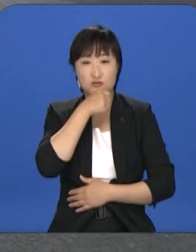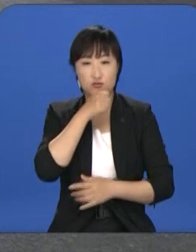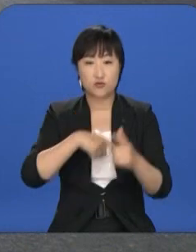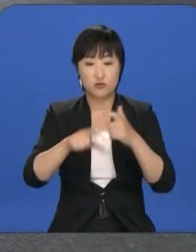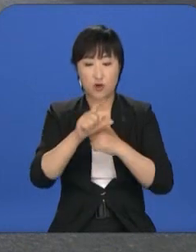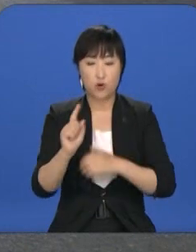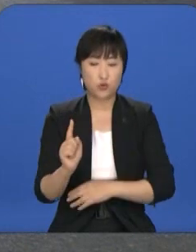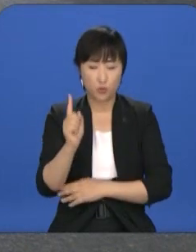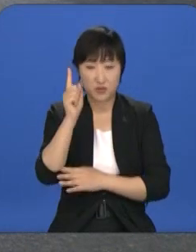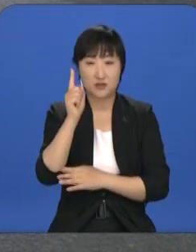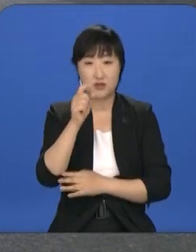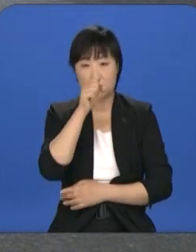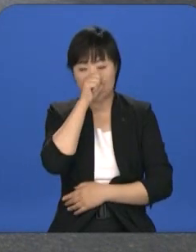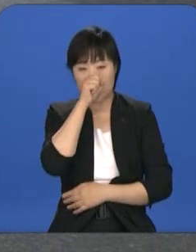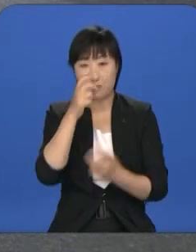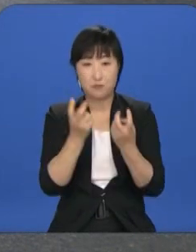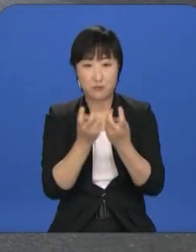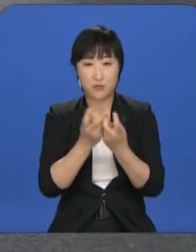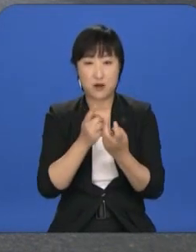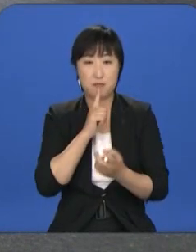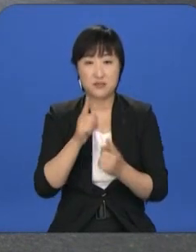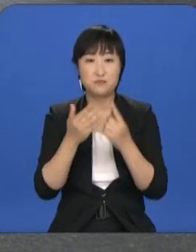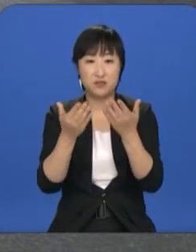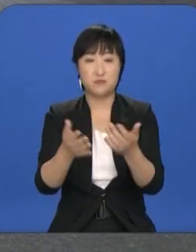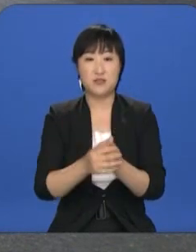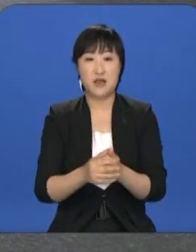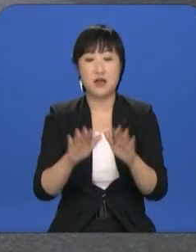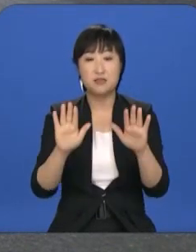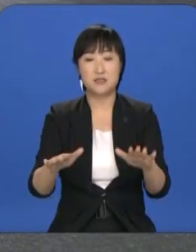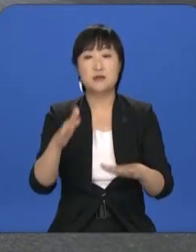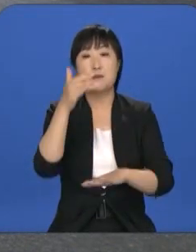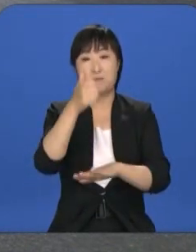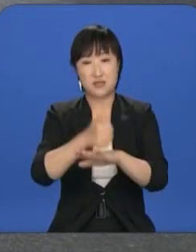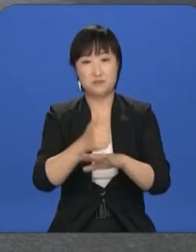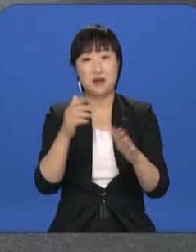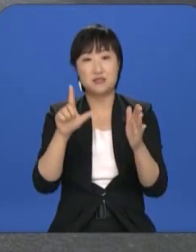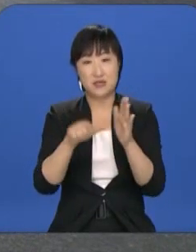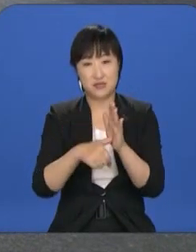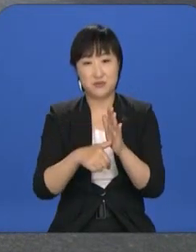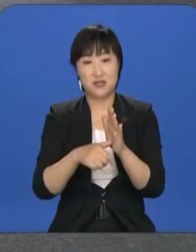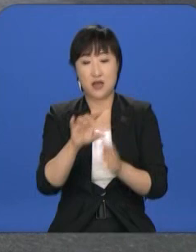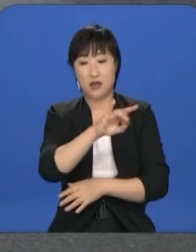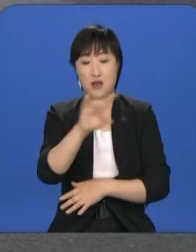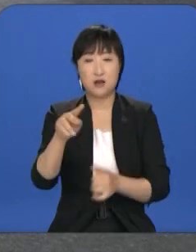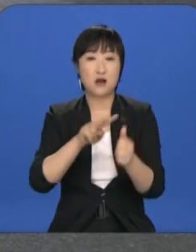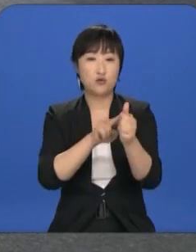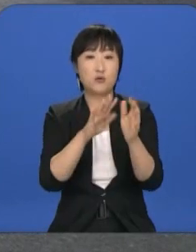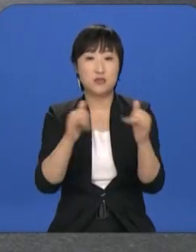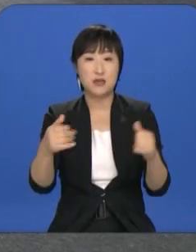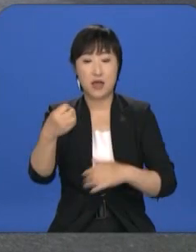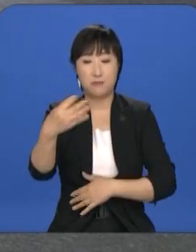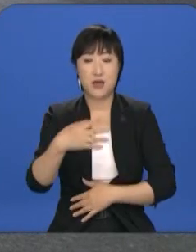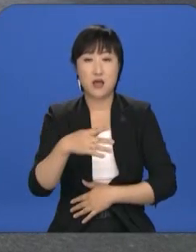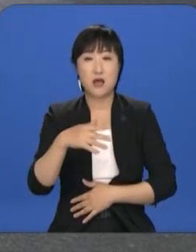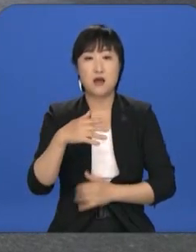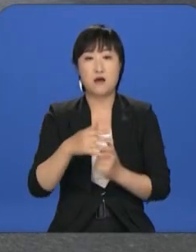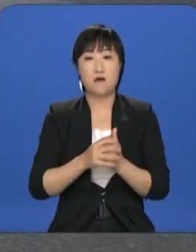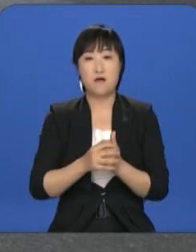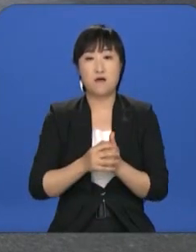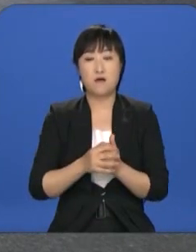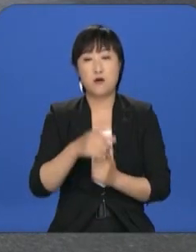안전지수를 높이는 것이 상책이라고 생각을 하고 있습니다. 네, 이제 토론을 마무리할 시간입니다. 마지막으로 각 후보자께 앞선